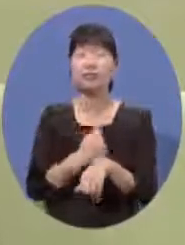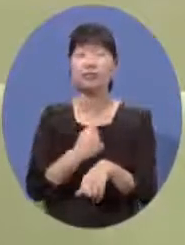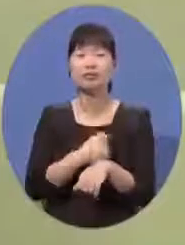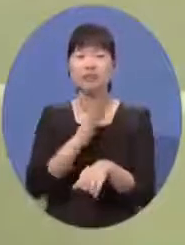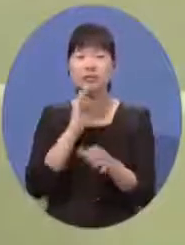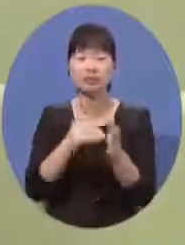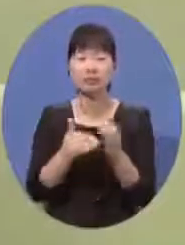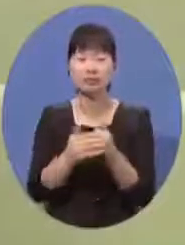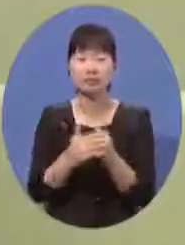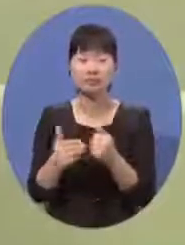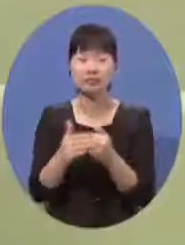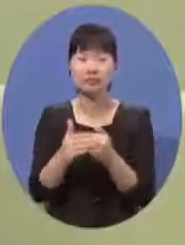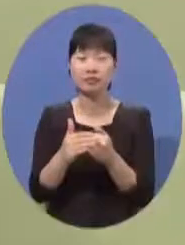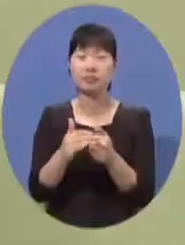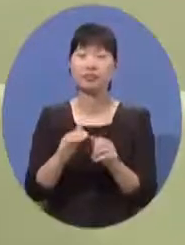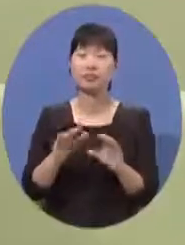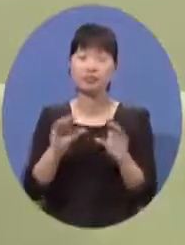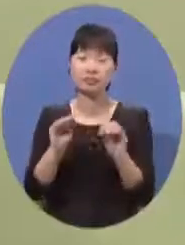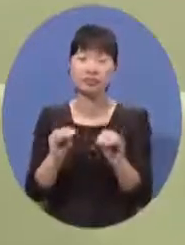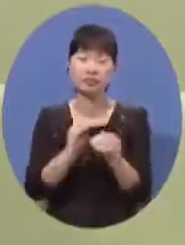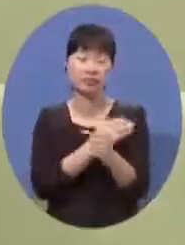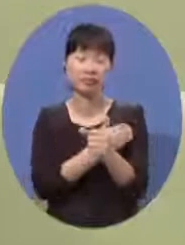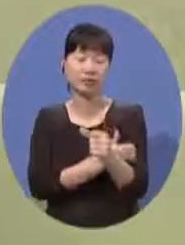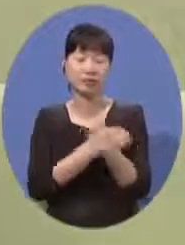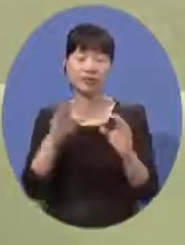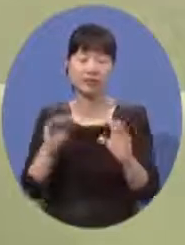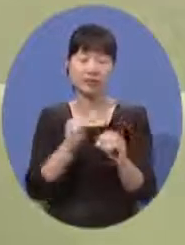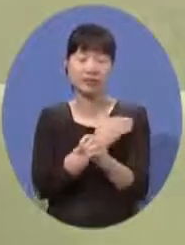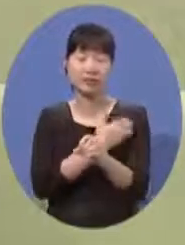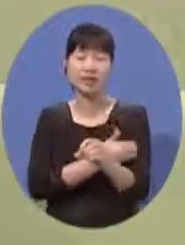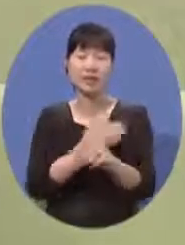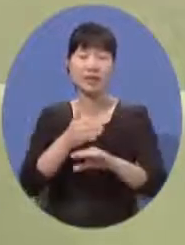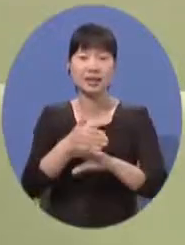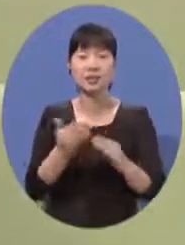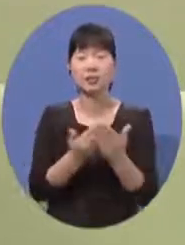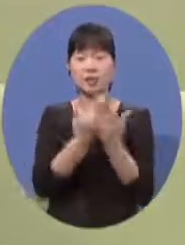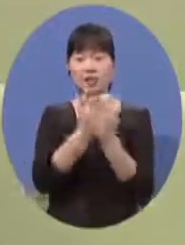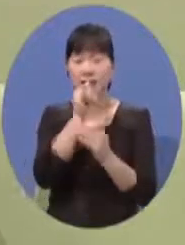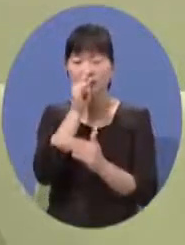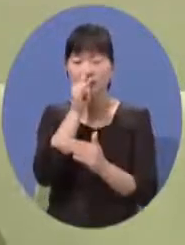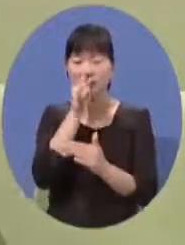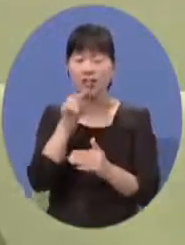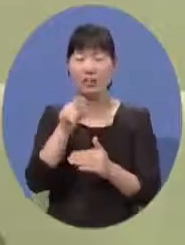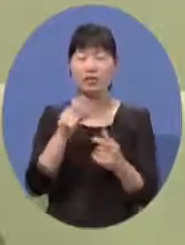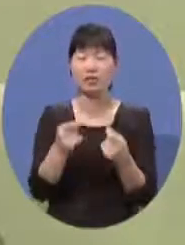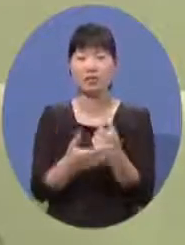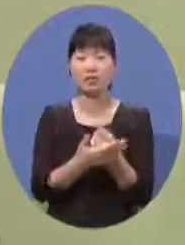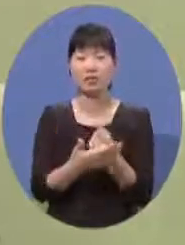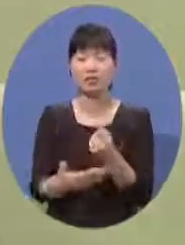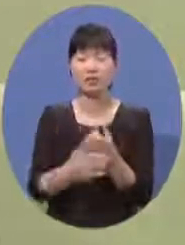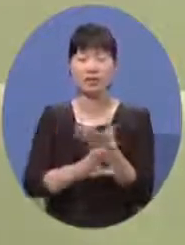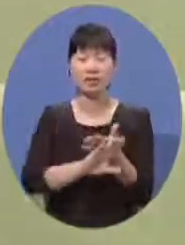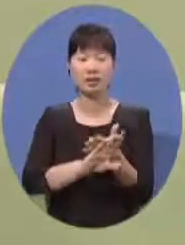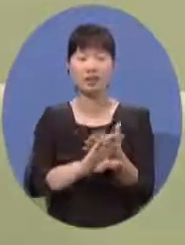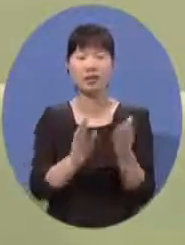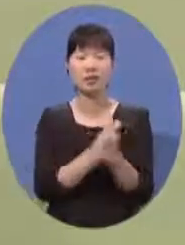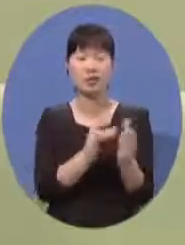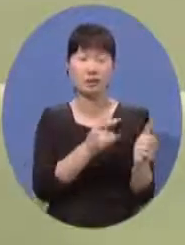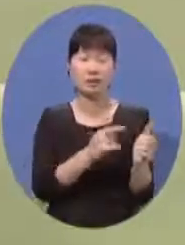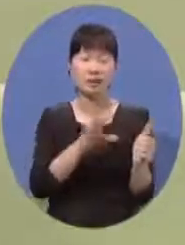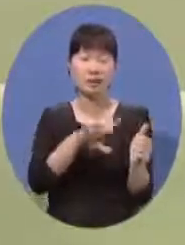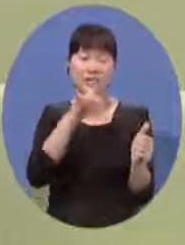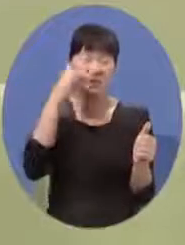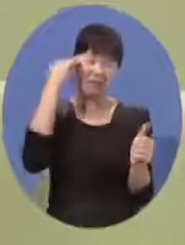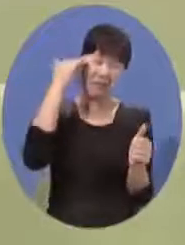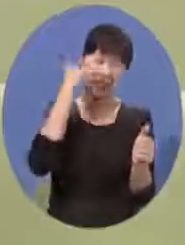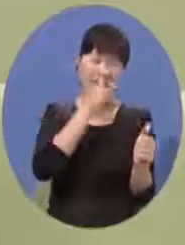그 브레이크를 거는 능력, 네. 멈춤을 거는 능력이 좀 늦게 발달하는 아이들은 이것 때문에 이제 다른 애들을 괜히 먼저